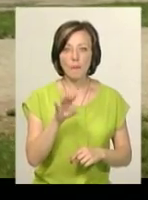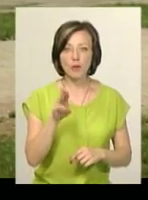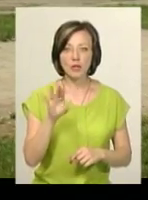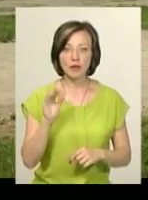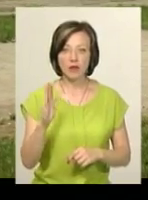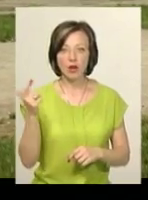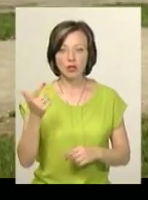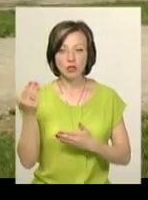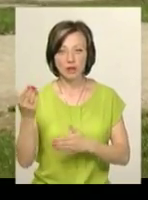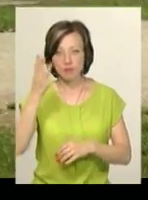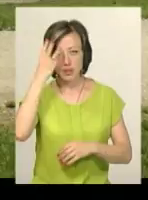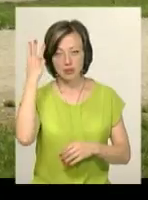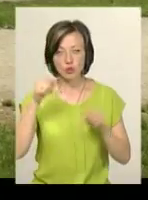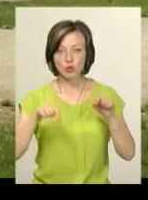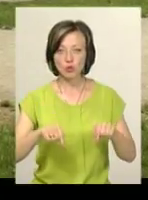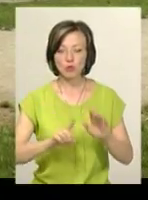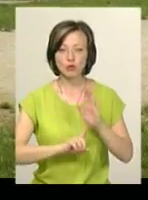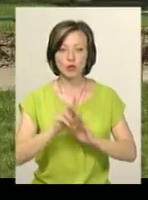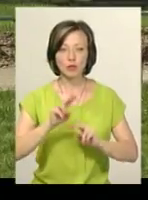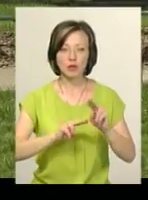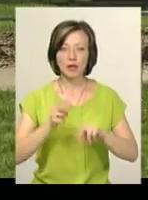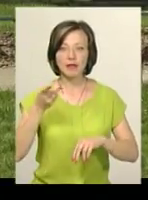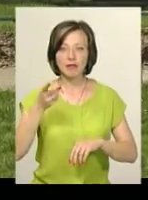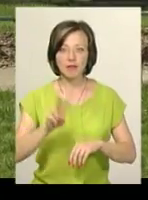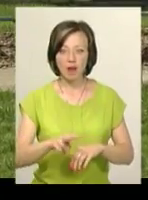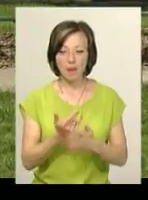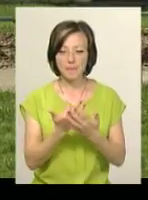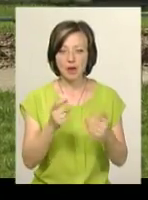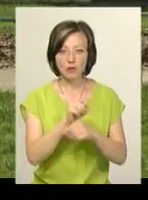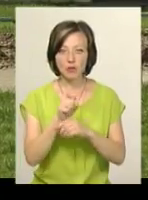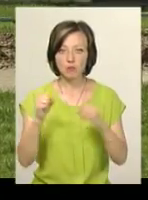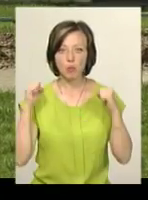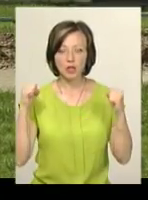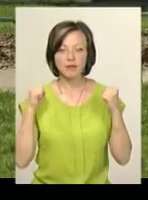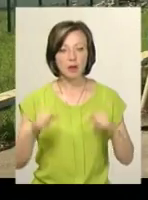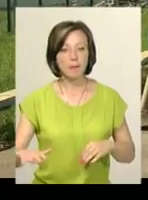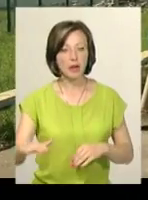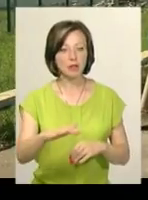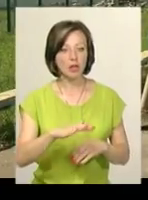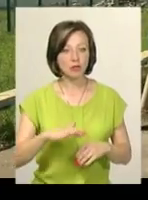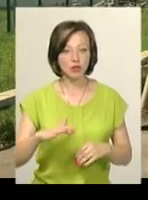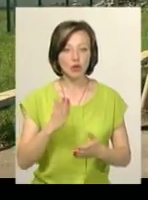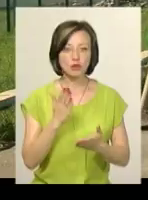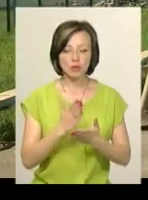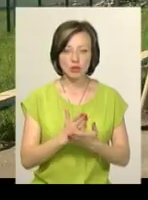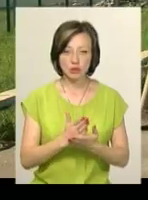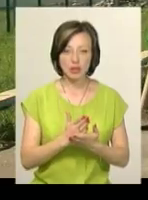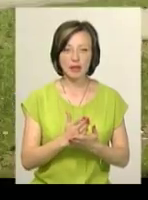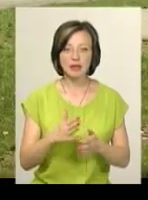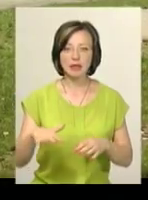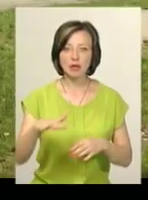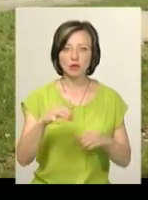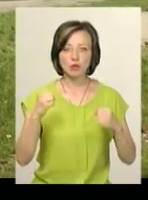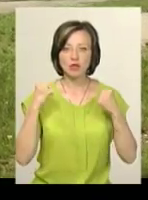Гречани, що у Хмельницькому. Саме тут почали будувати два багатофункціональних спортивних майданчики. Вони розташовуватимуться на